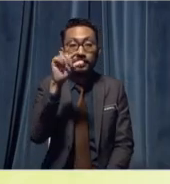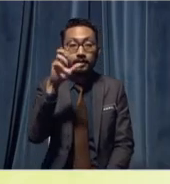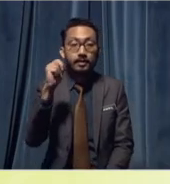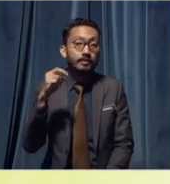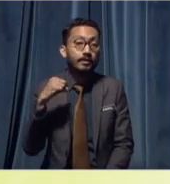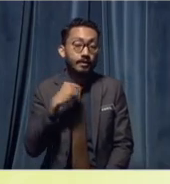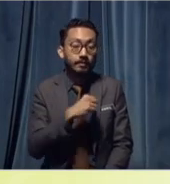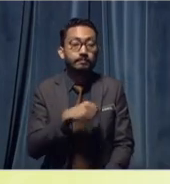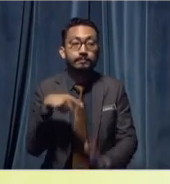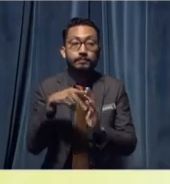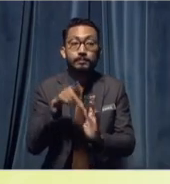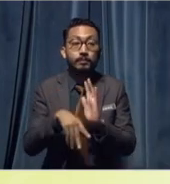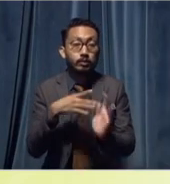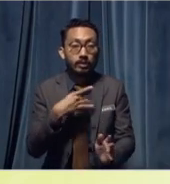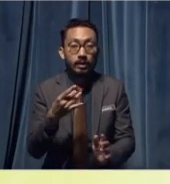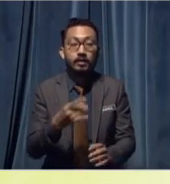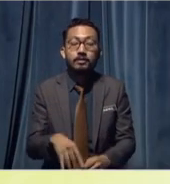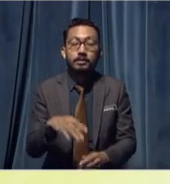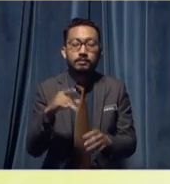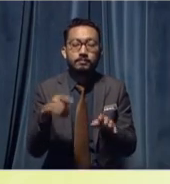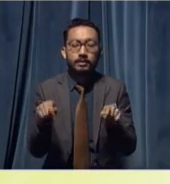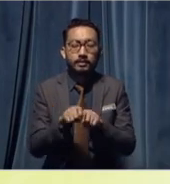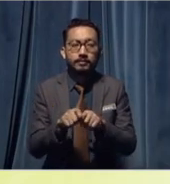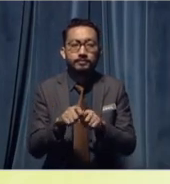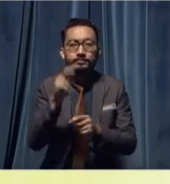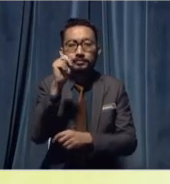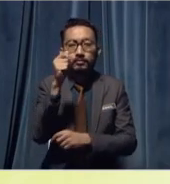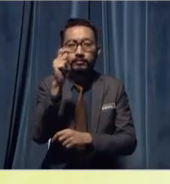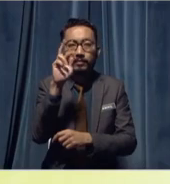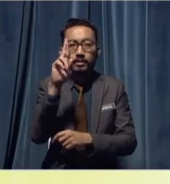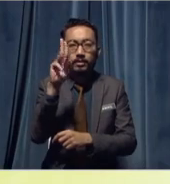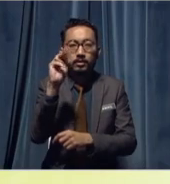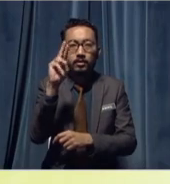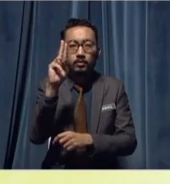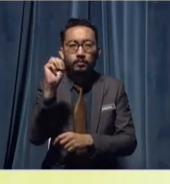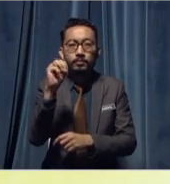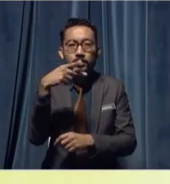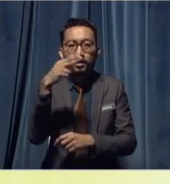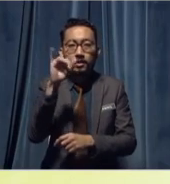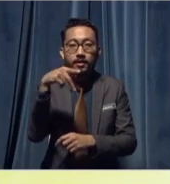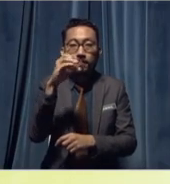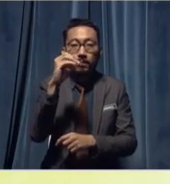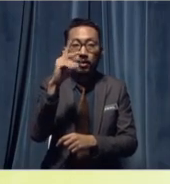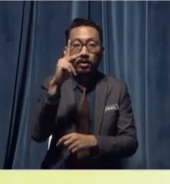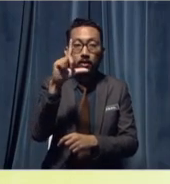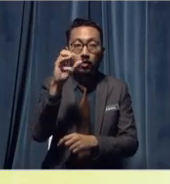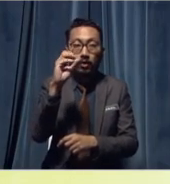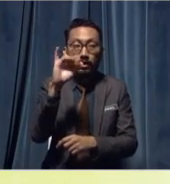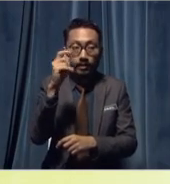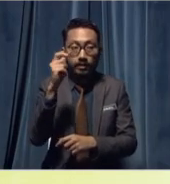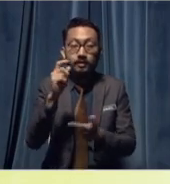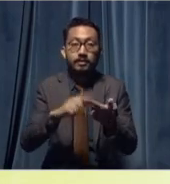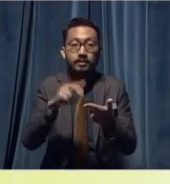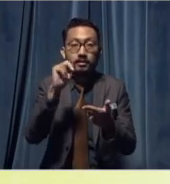pemutih seperti natrium hipoklorit atau natrium perborat